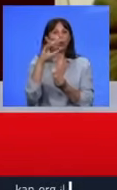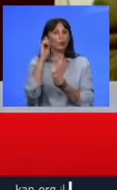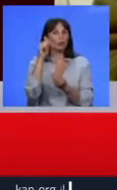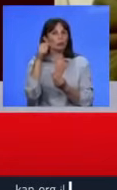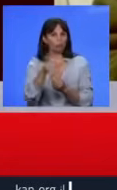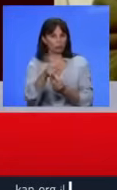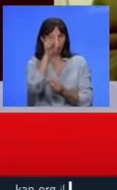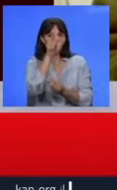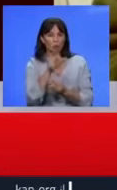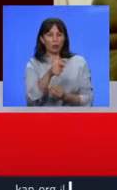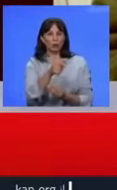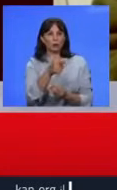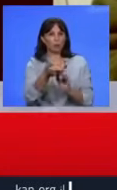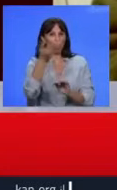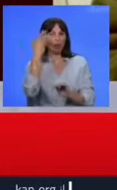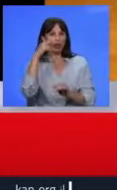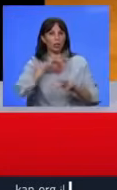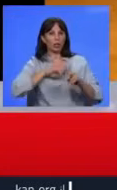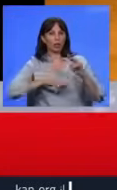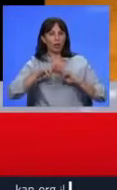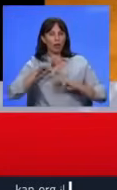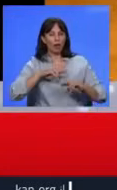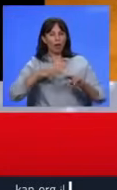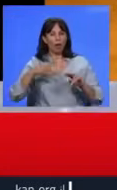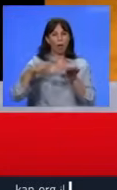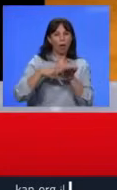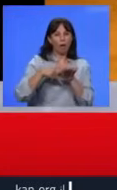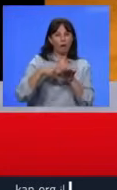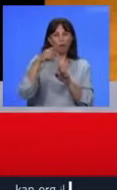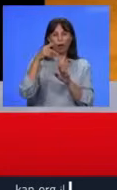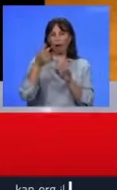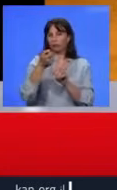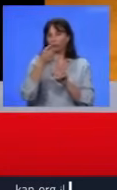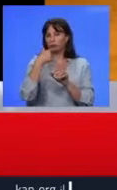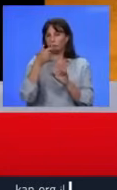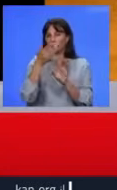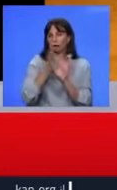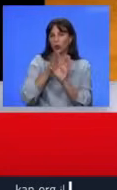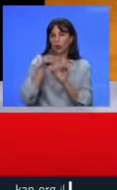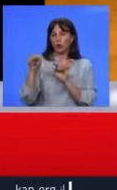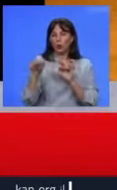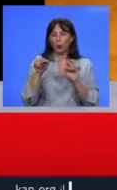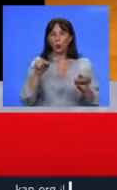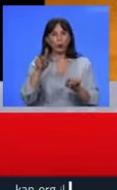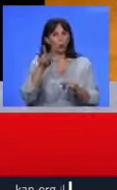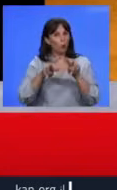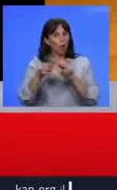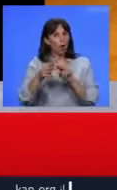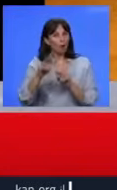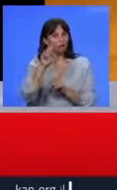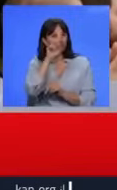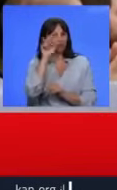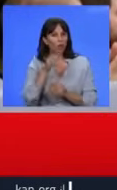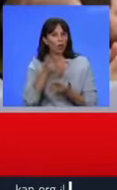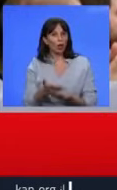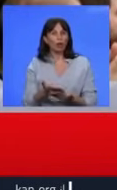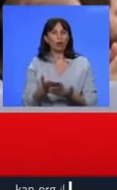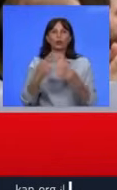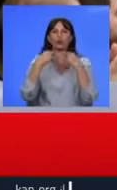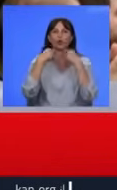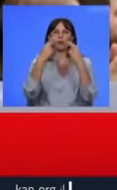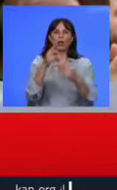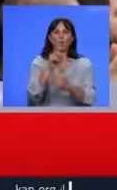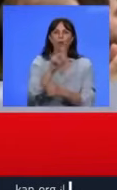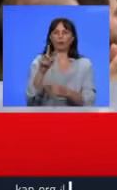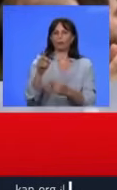בכלל אי פעם סבל מאיזושהי הפרעה כזאת או אחרת, האם הוא טופל, האם הוא... התשובה היא לא. התשובה היא... אני אגיד לך איך